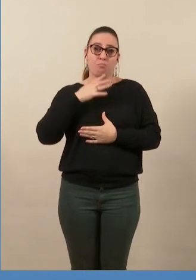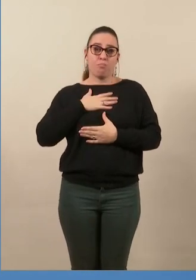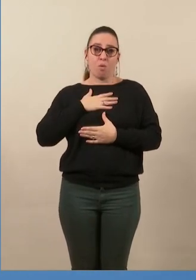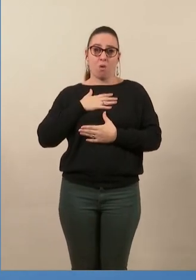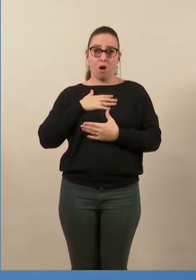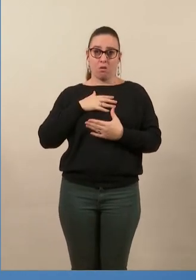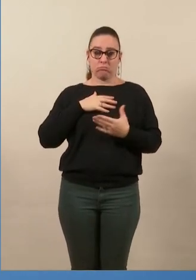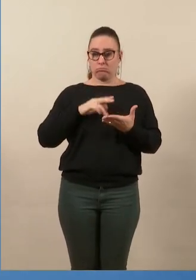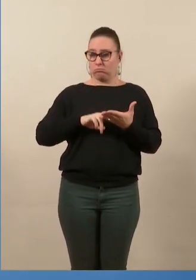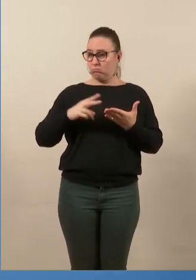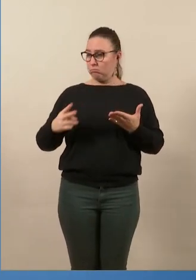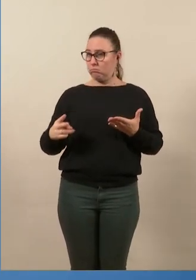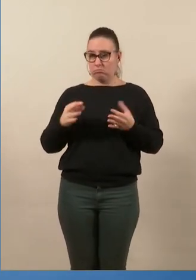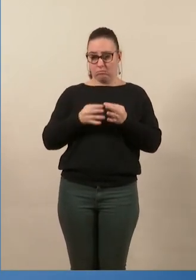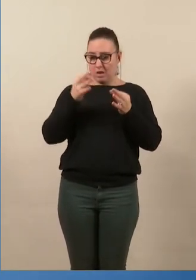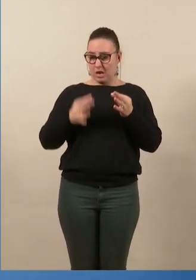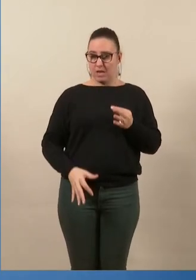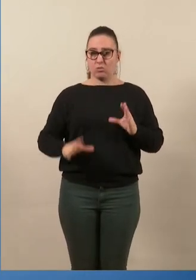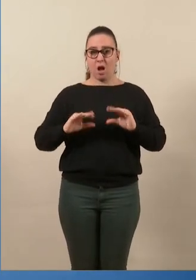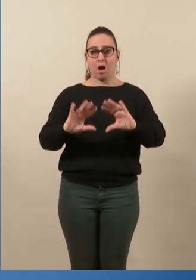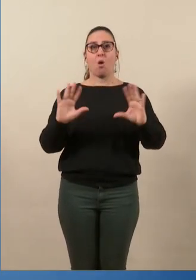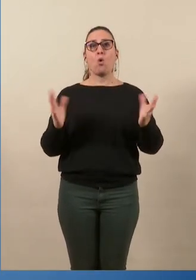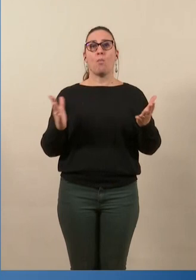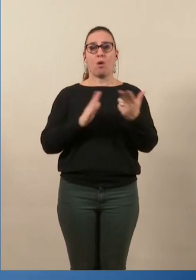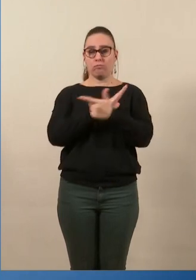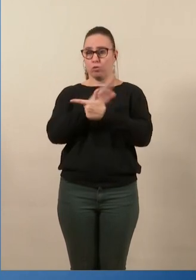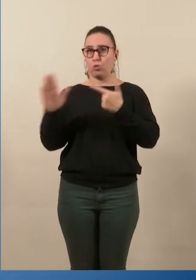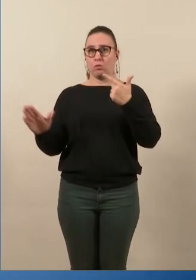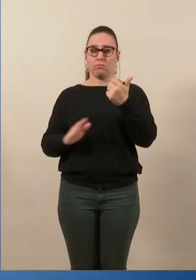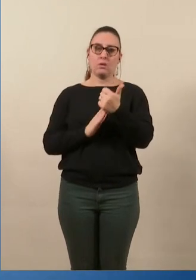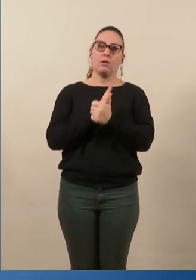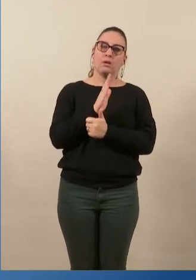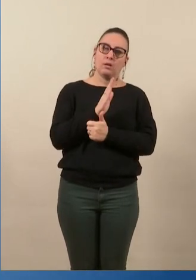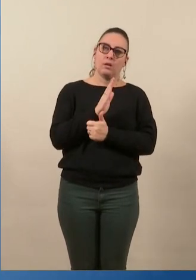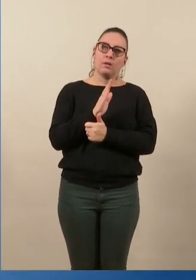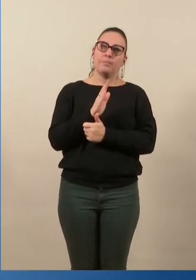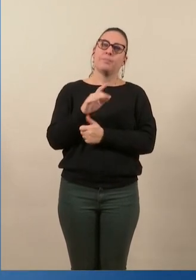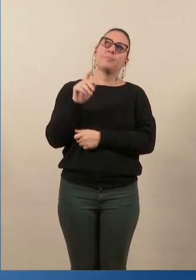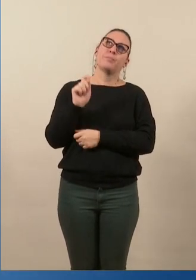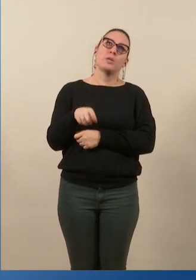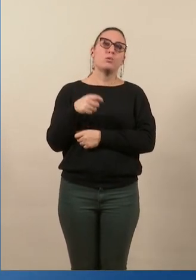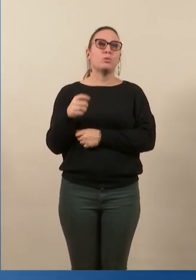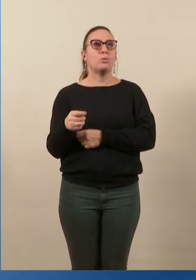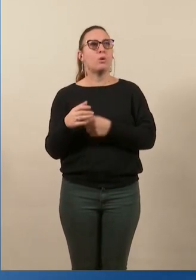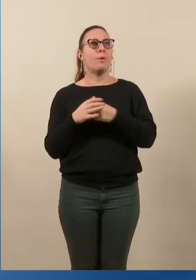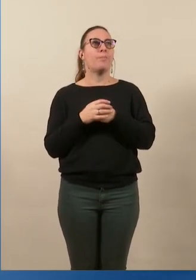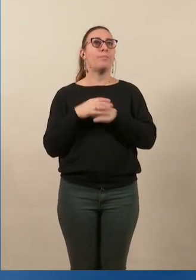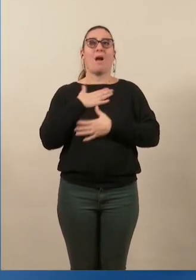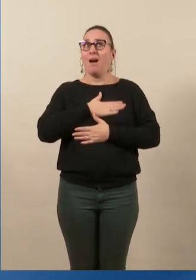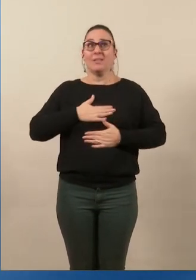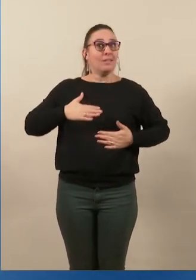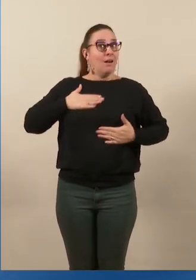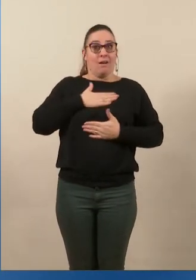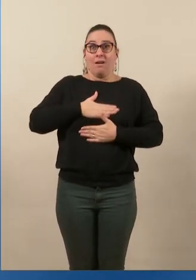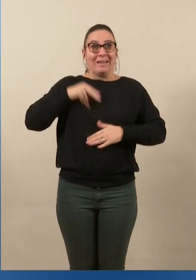de deux façon d'une part effectivement au-delà de l'aspect euh très heureux d'avoir